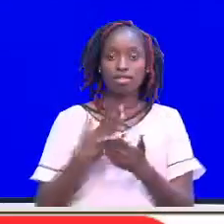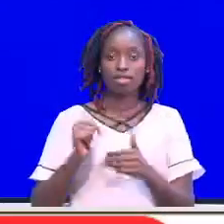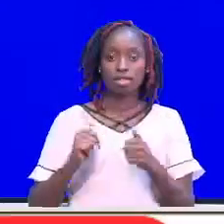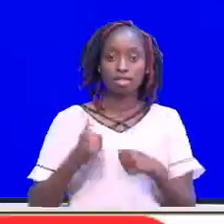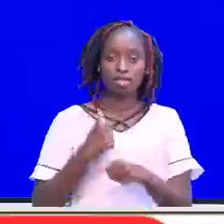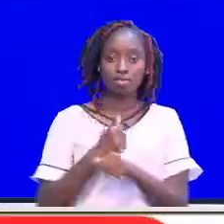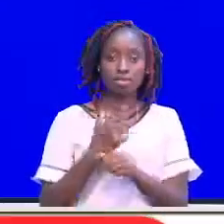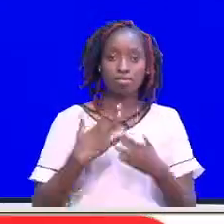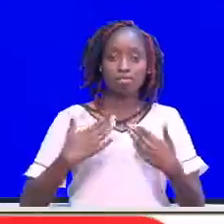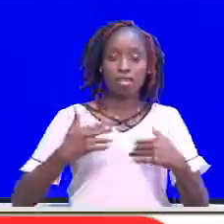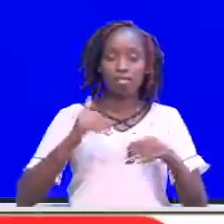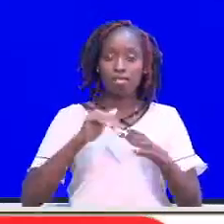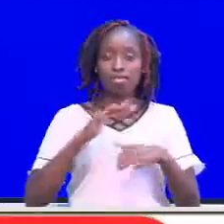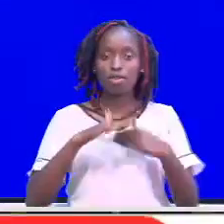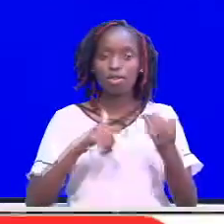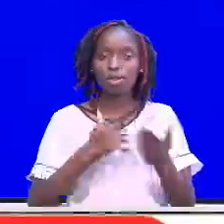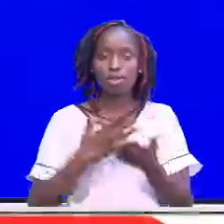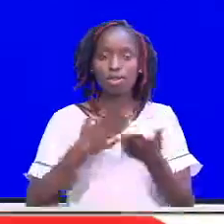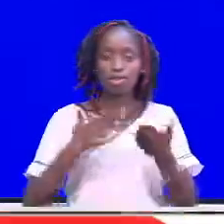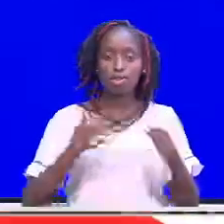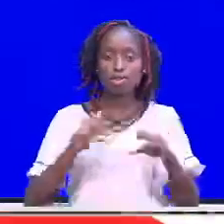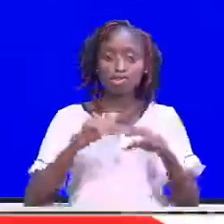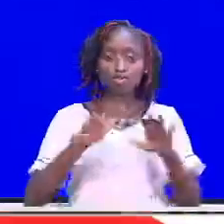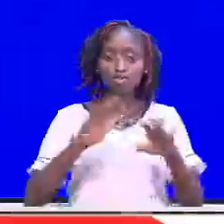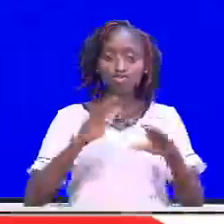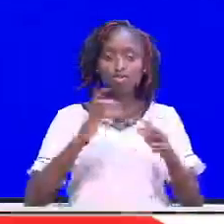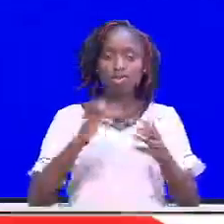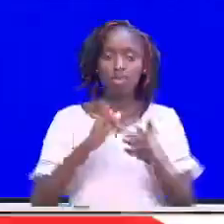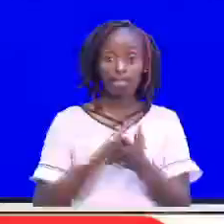Chuka, Mwembe, Mentiti, Gani na Igembe.